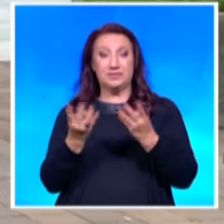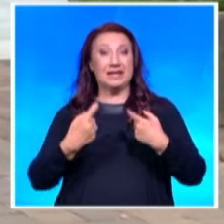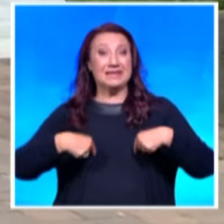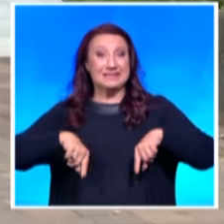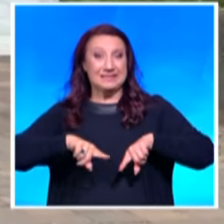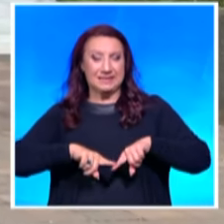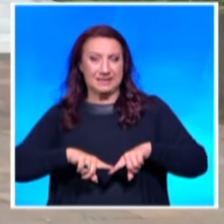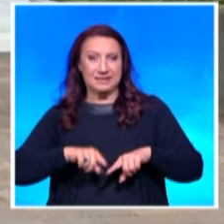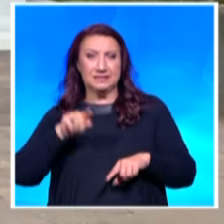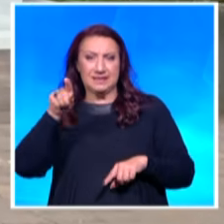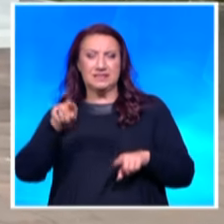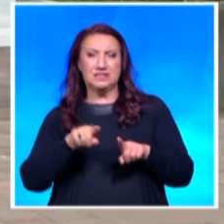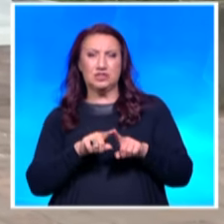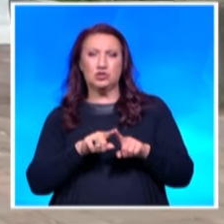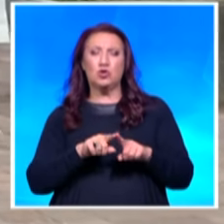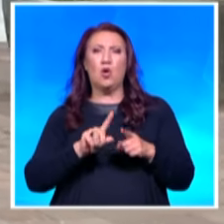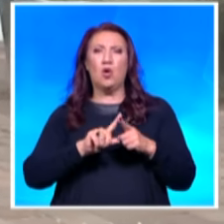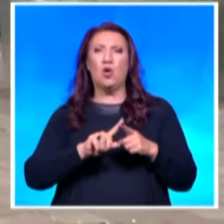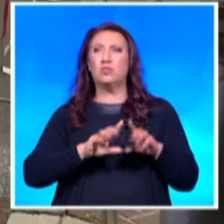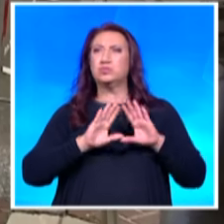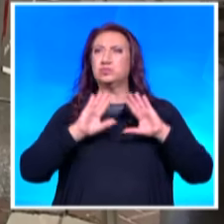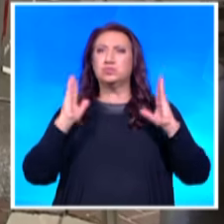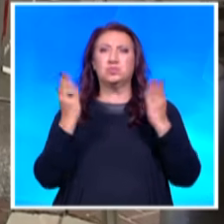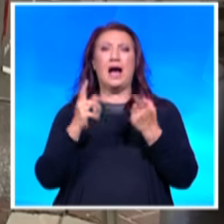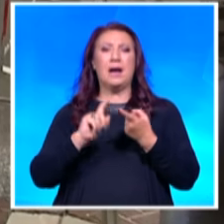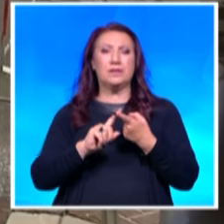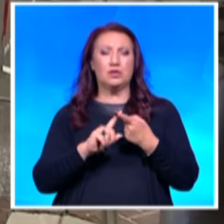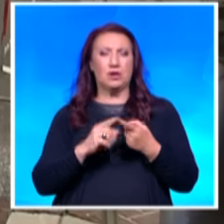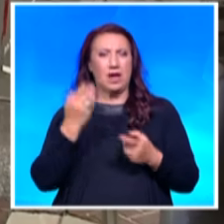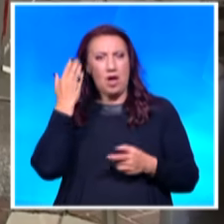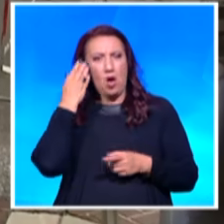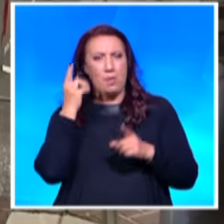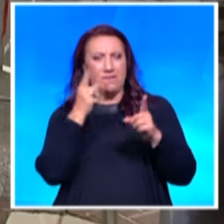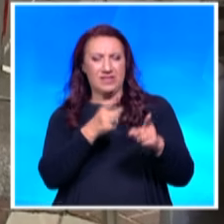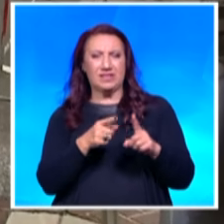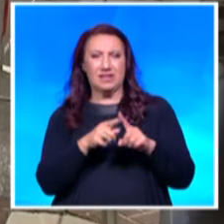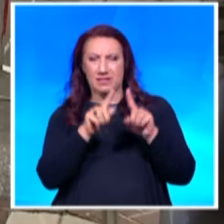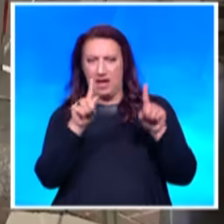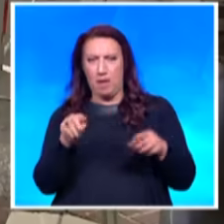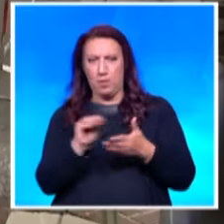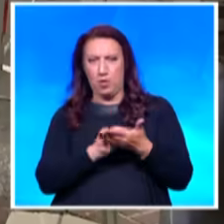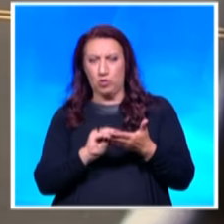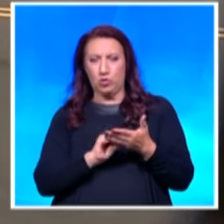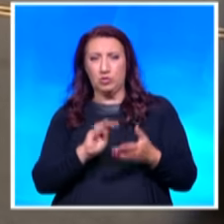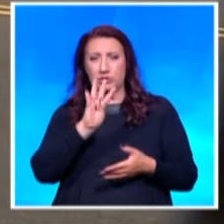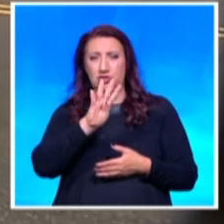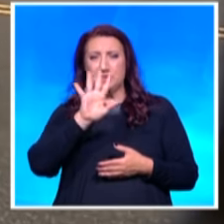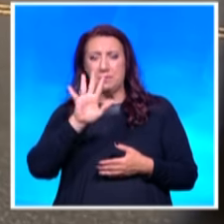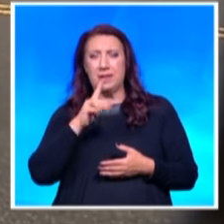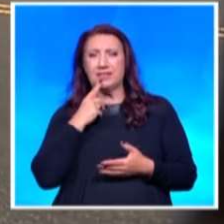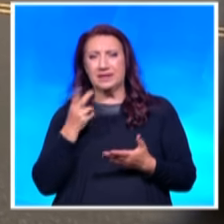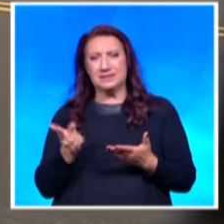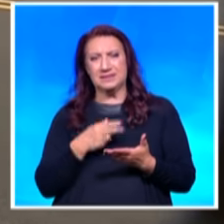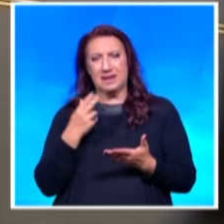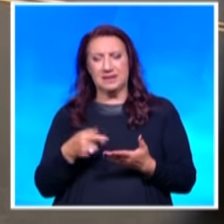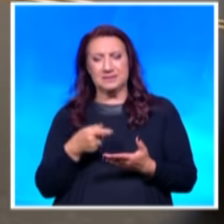акт, изготвен от прокурор Джак Смит, е от 45 страници. Той е за предполагаем заговор и намеса в штурма на